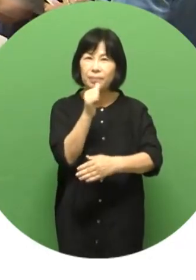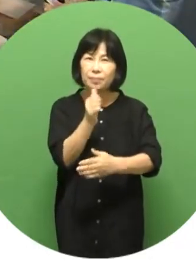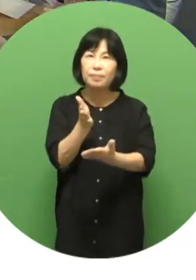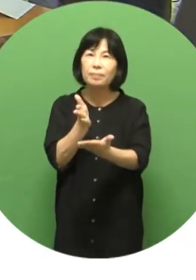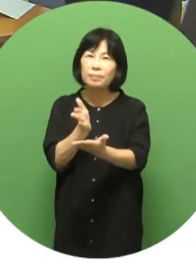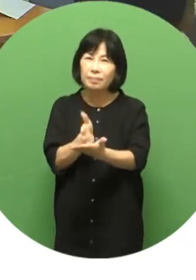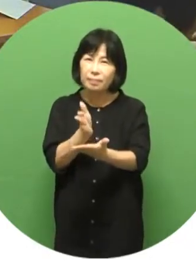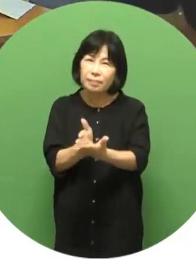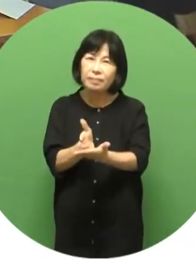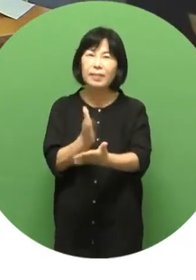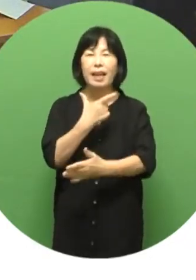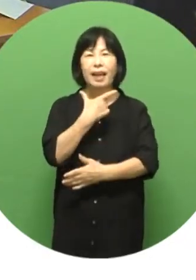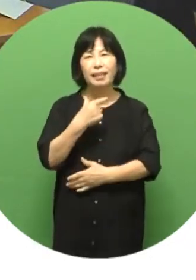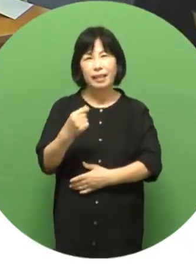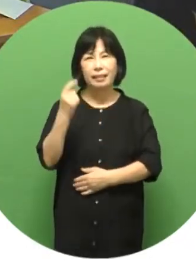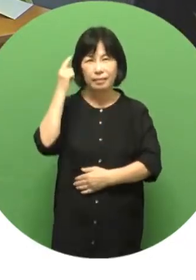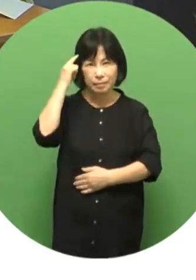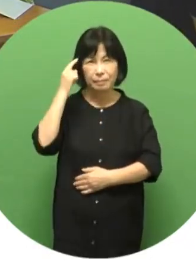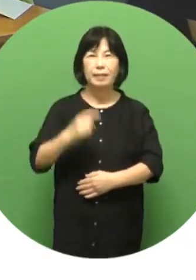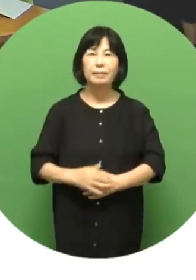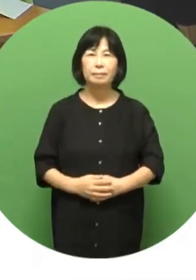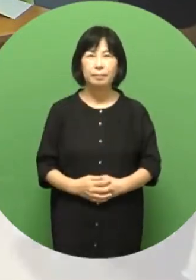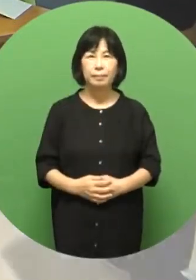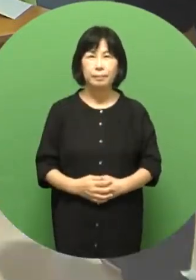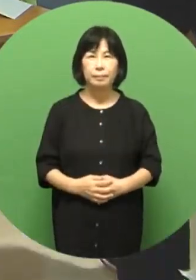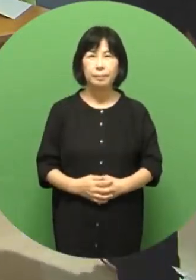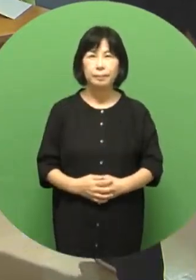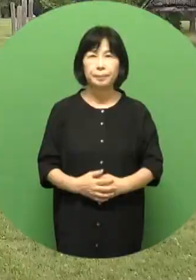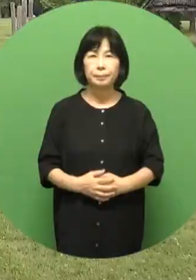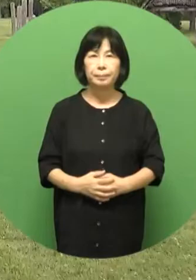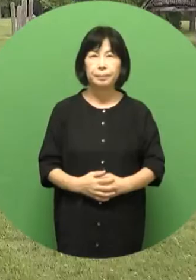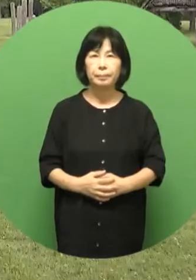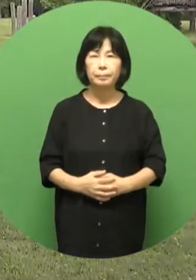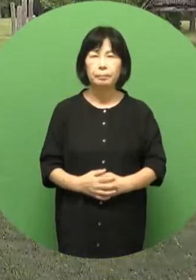えられるようにしたいと思いました。